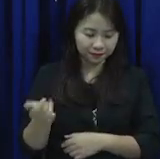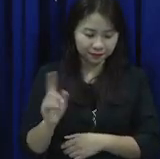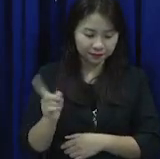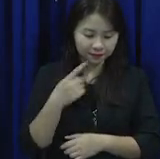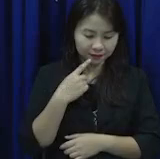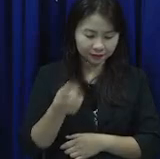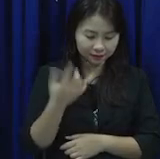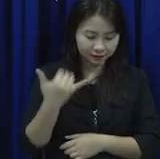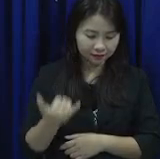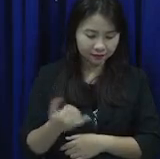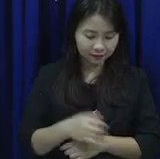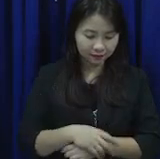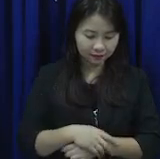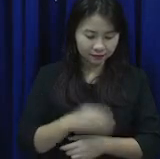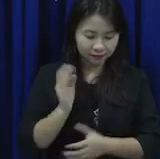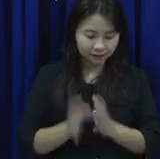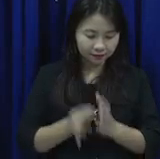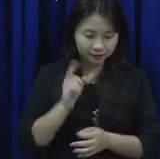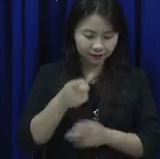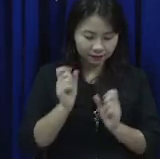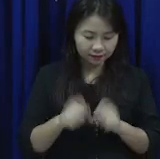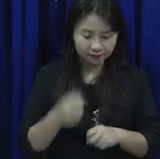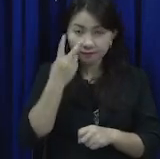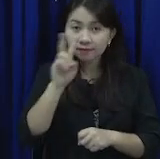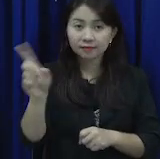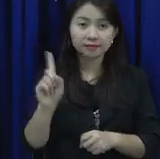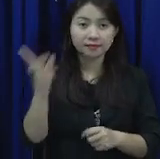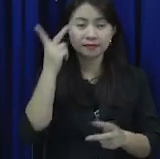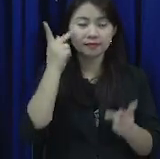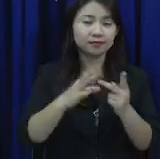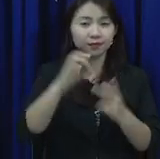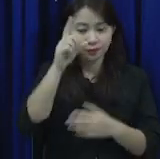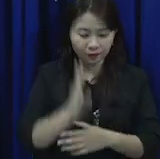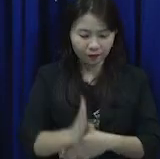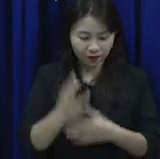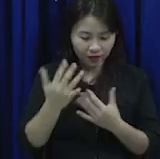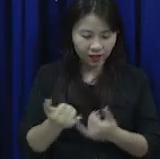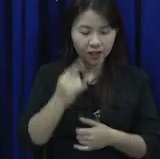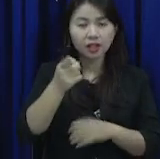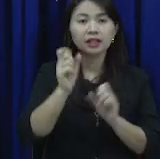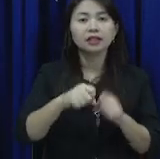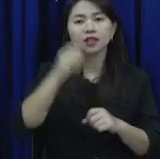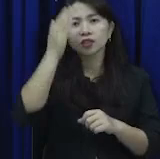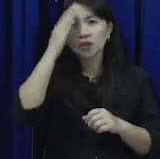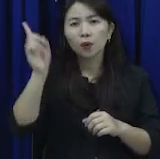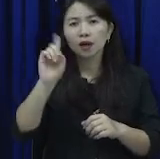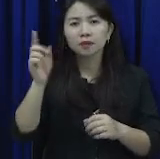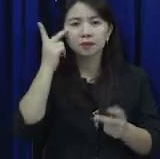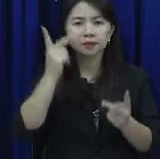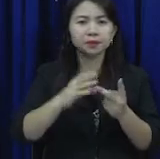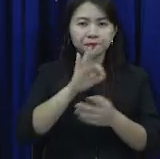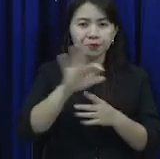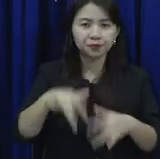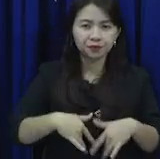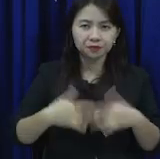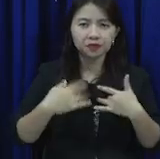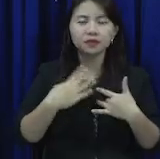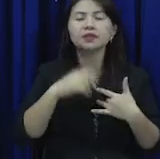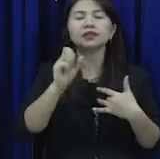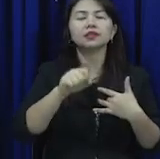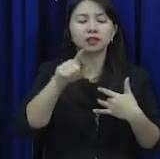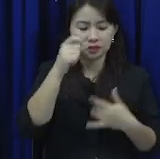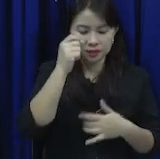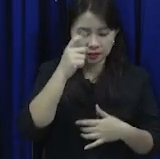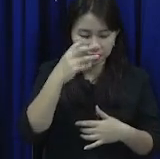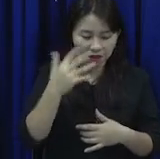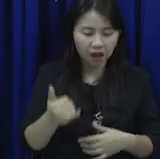eh Pag nakita mo kung ano ang purpose ng Diyos malaman mo ulit kung anong purpose ng buhay mo doon mo makikita Ah okay Wala